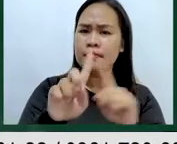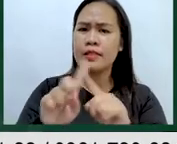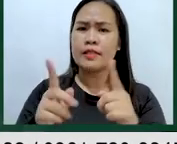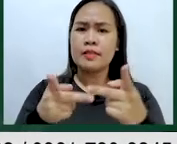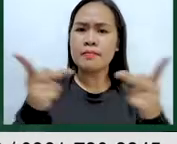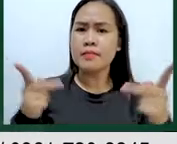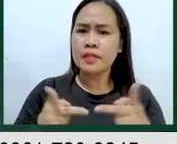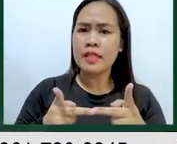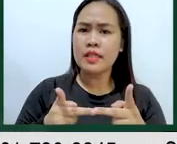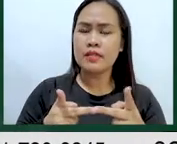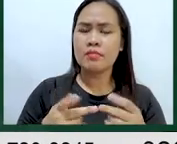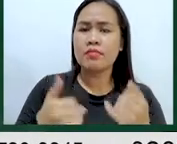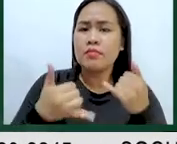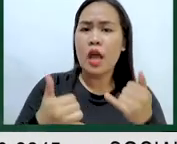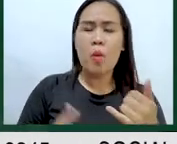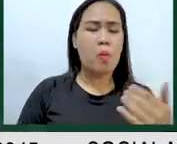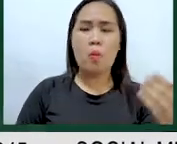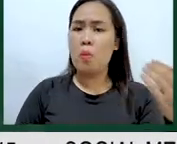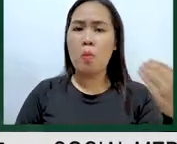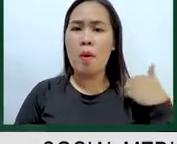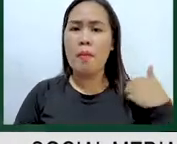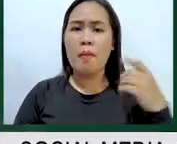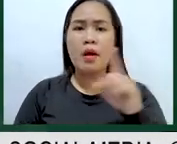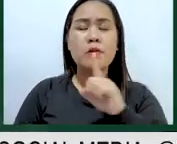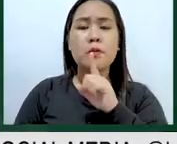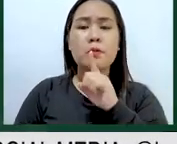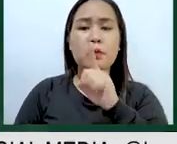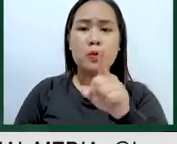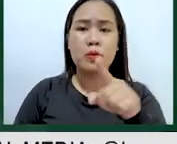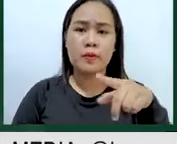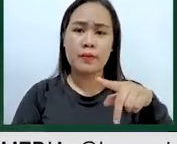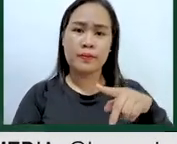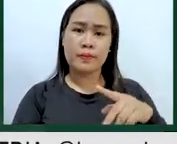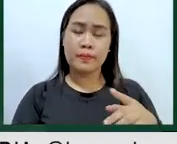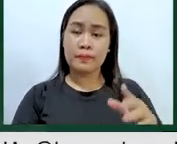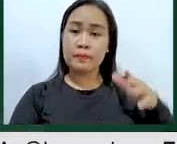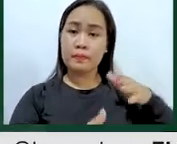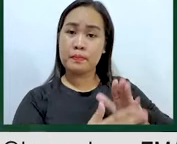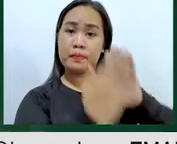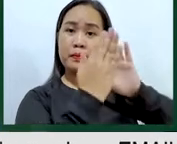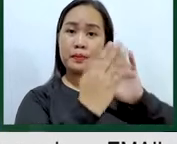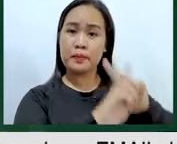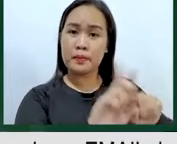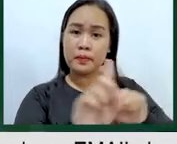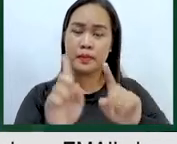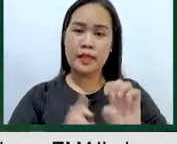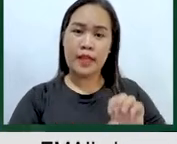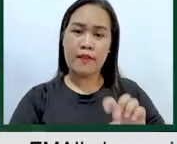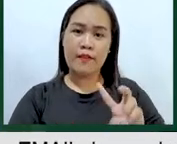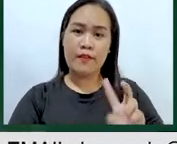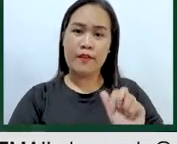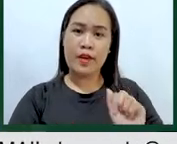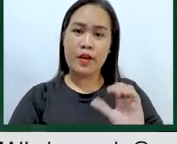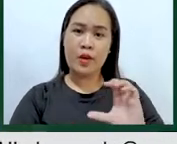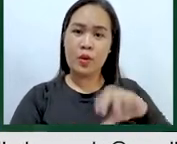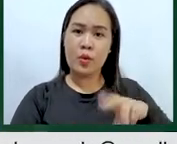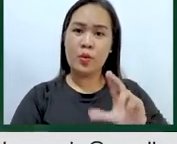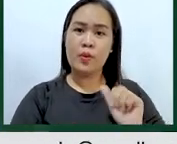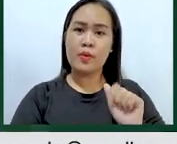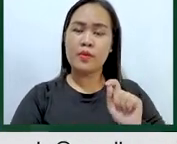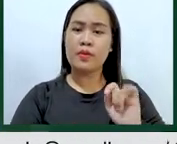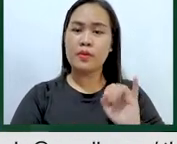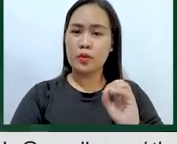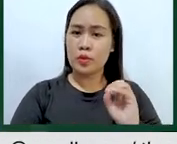tayong physical talaga na nagagawang evacuation, ay kahit papaano, no, observe pa rin natin.